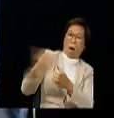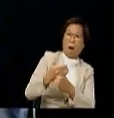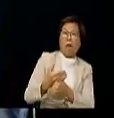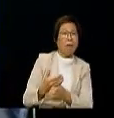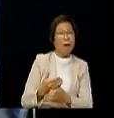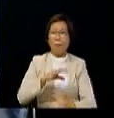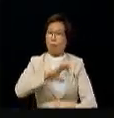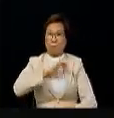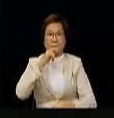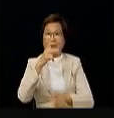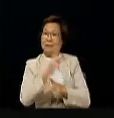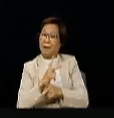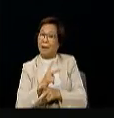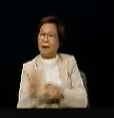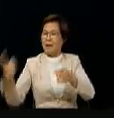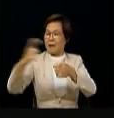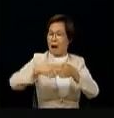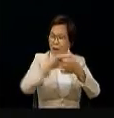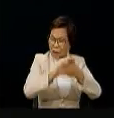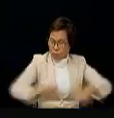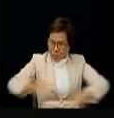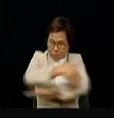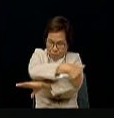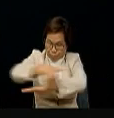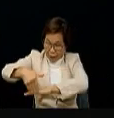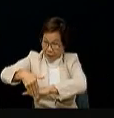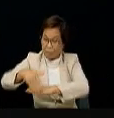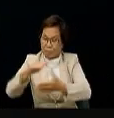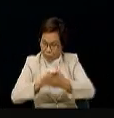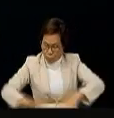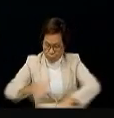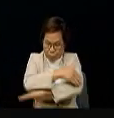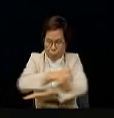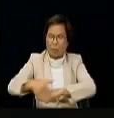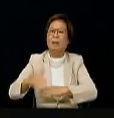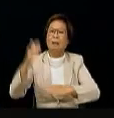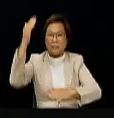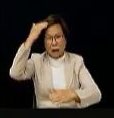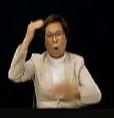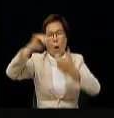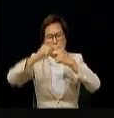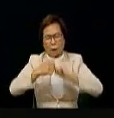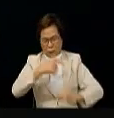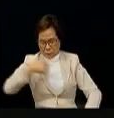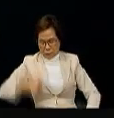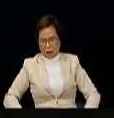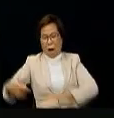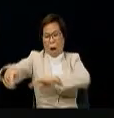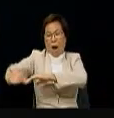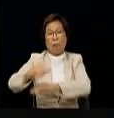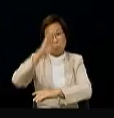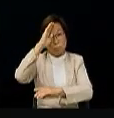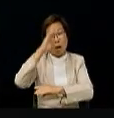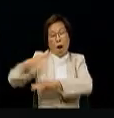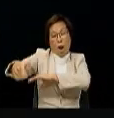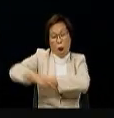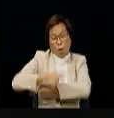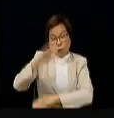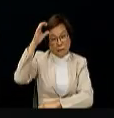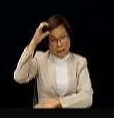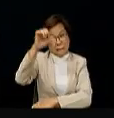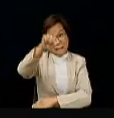Datuk volt menyentuh menangis keselamatan setempat dagingnya diketahui suci no yang sudah lama mendakwa Laut Cina Selatan sehingga